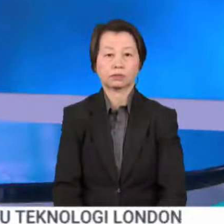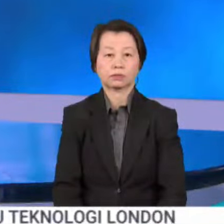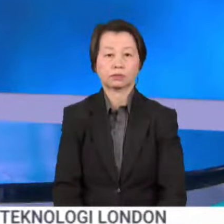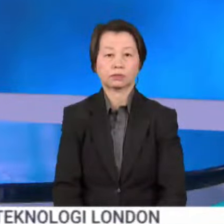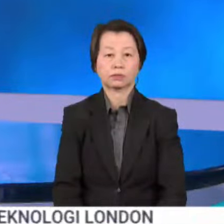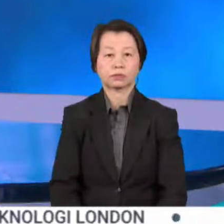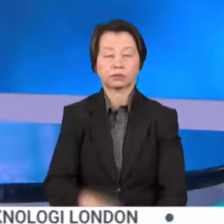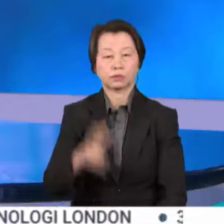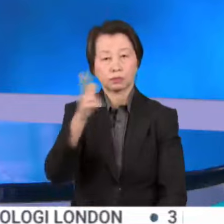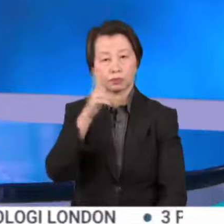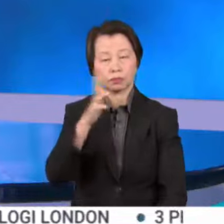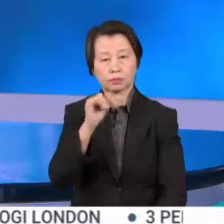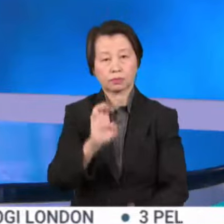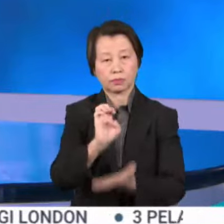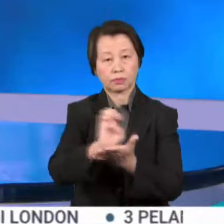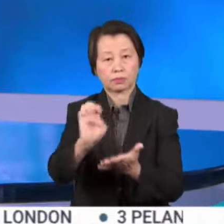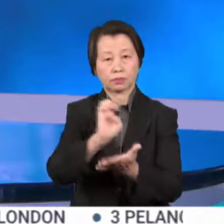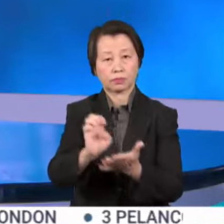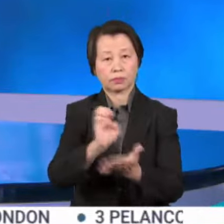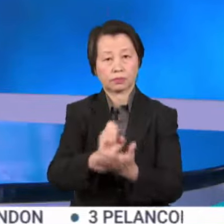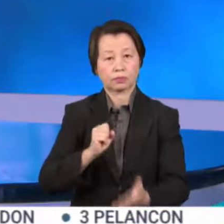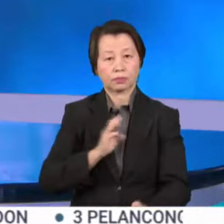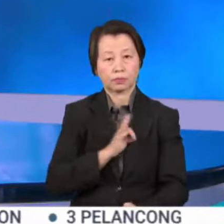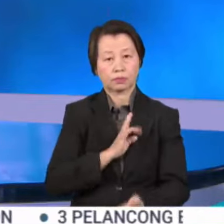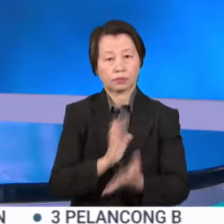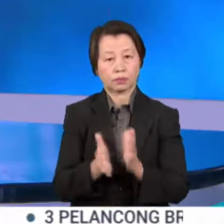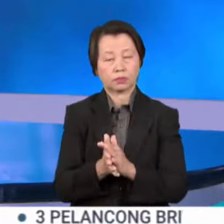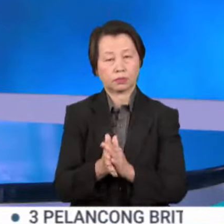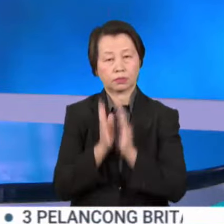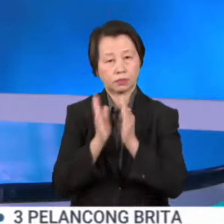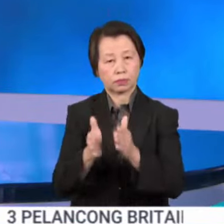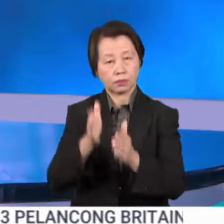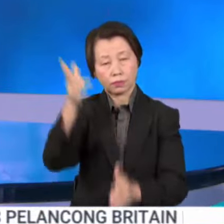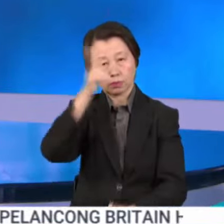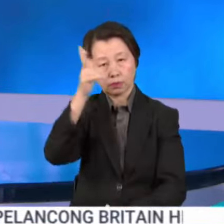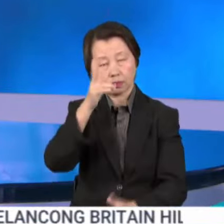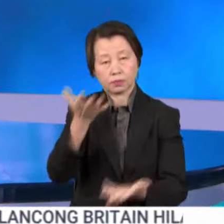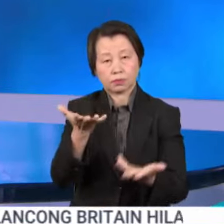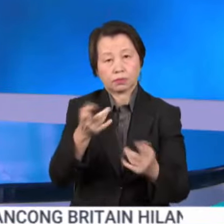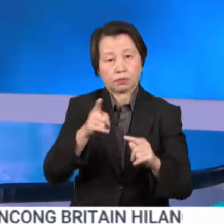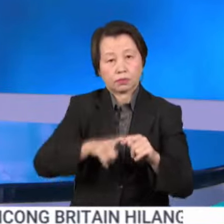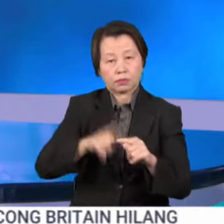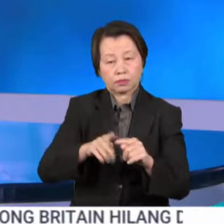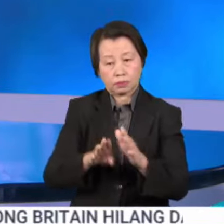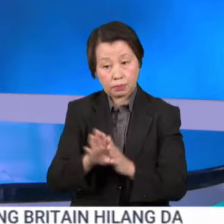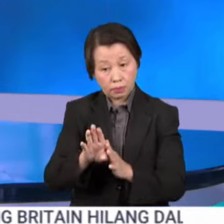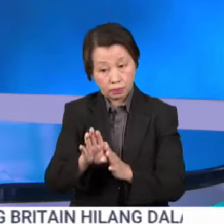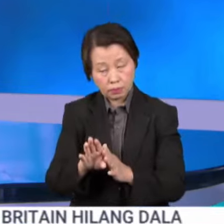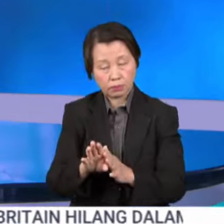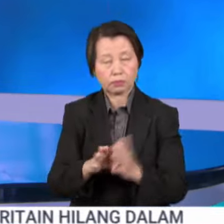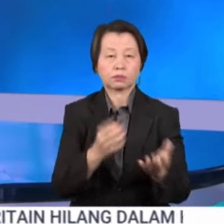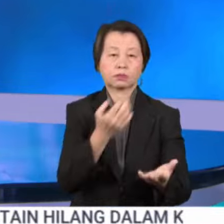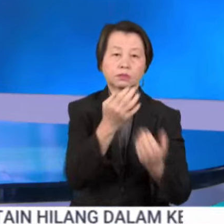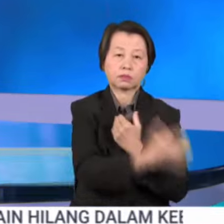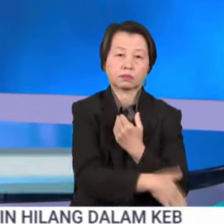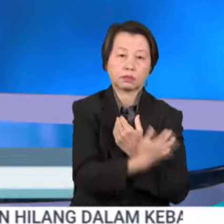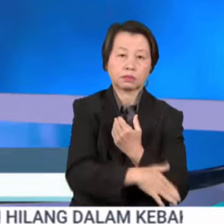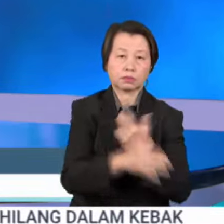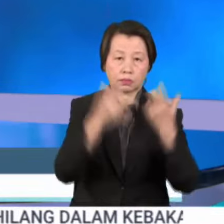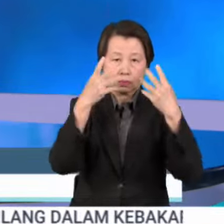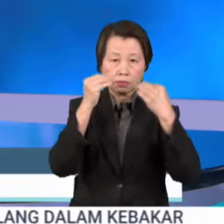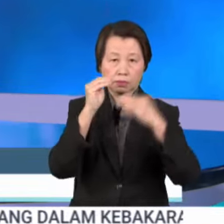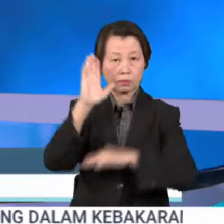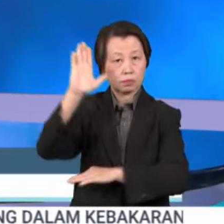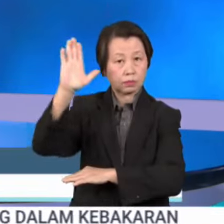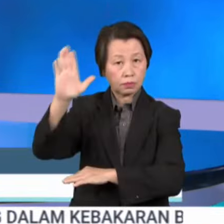Ejen semula gaji dan allowance penjawat awam terus menjadi tumpuan kerajaan bergantung kepada prestasi pertumbuhan negara. Perdana Menteri memberi